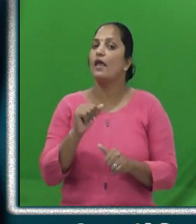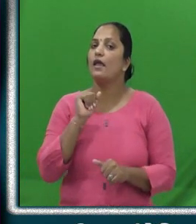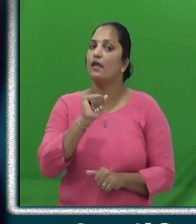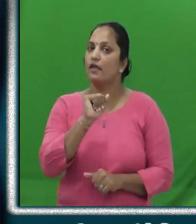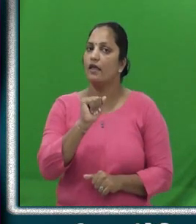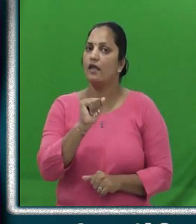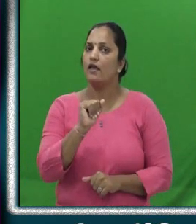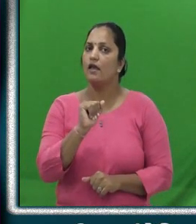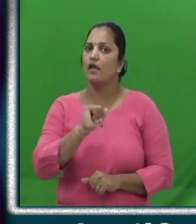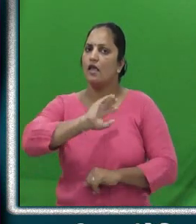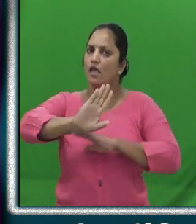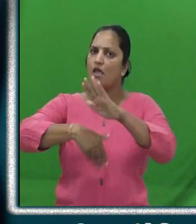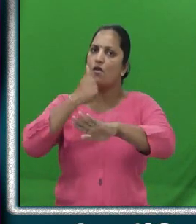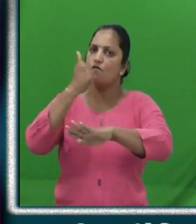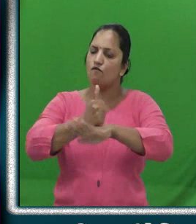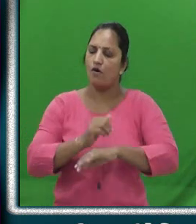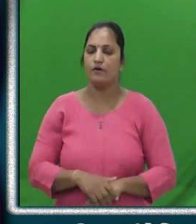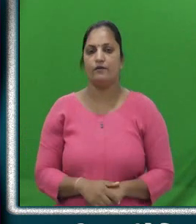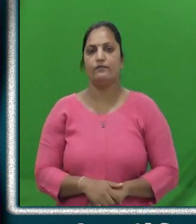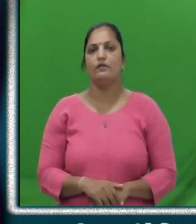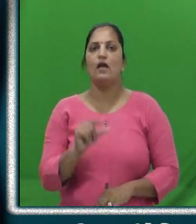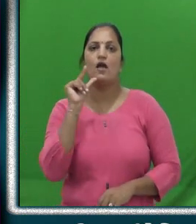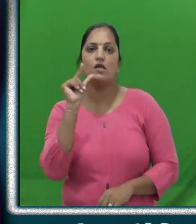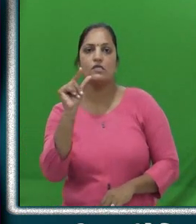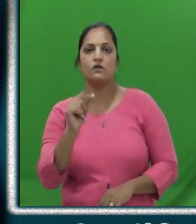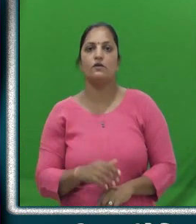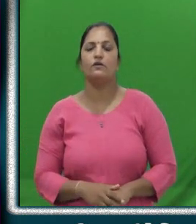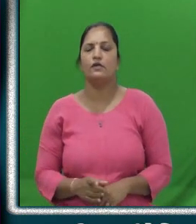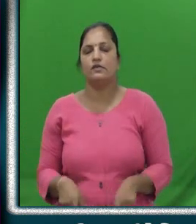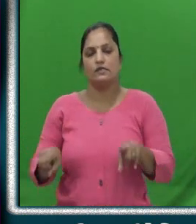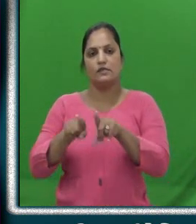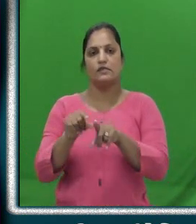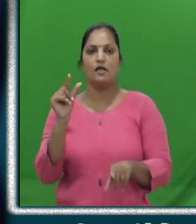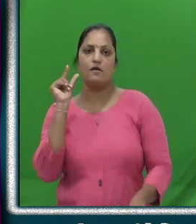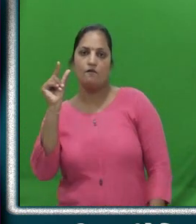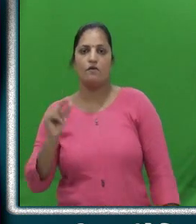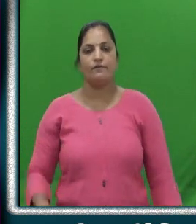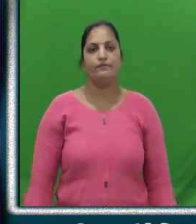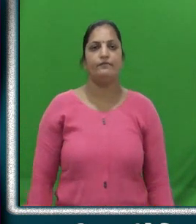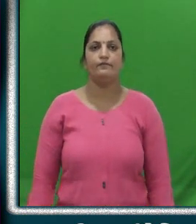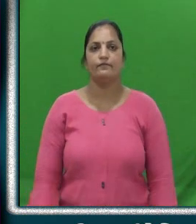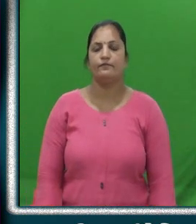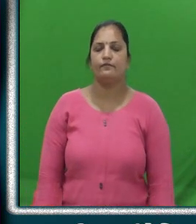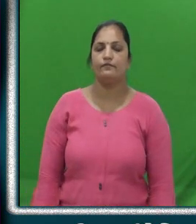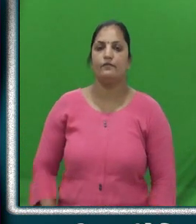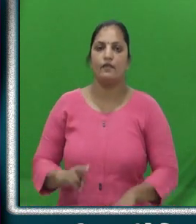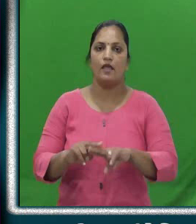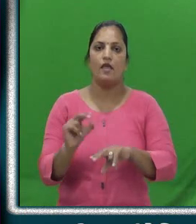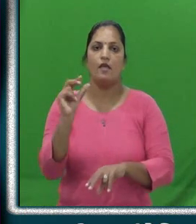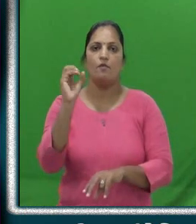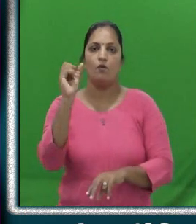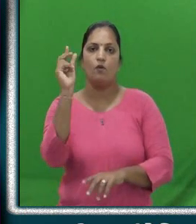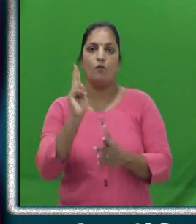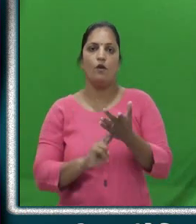ફાઉન્ડેડ. વિદ્યાર્થીઓ તમને મેં એક શબ્દ કીધો હતો, આ શબ્દનો સેમ વર્ડ આગળ મેં ચલાવી લીધેલો,